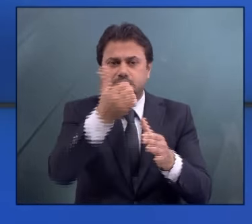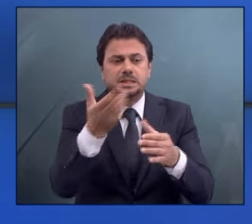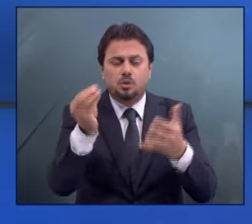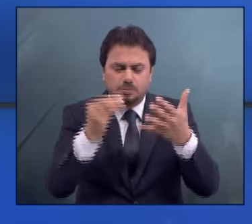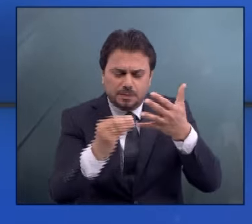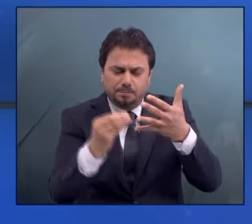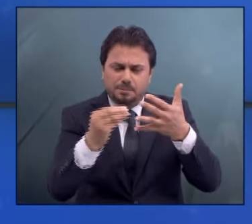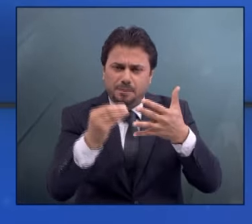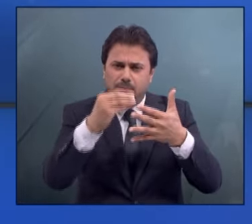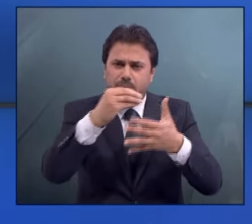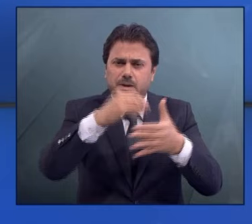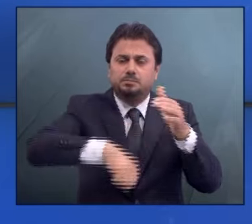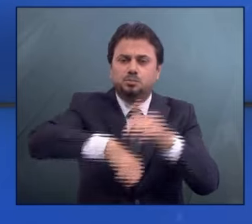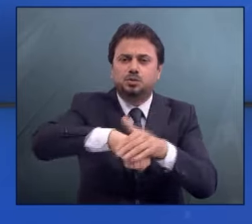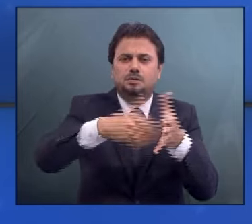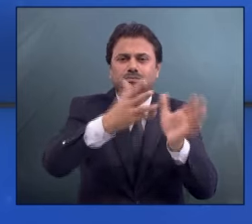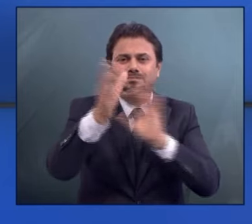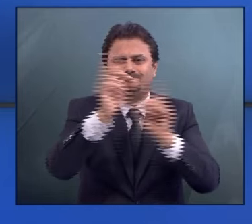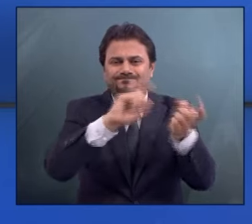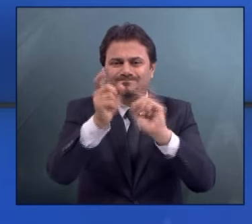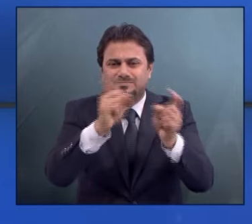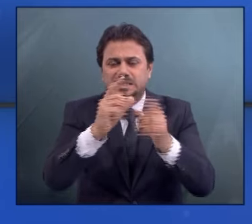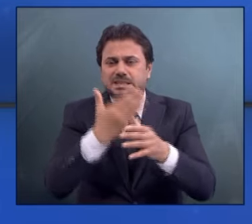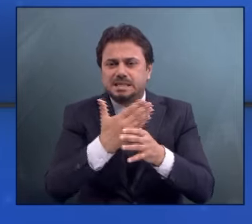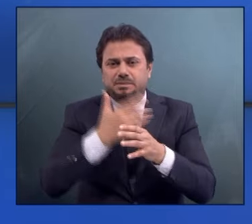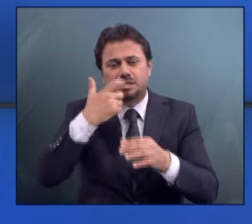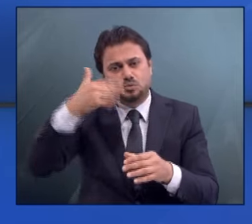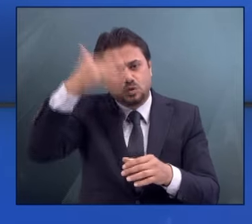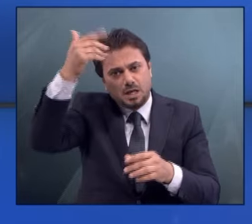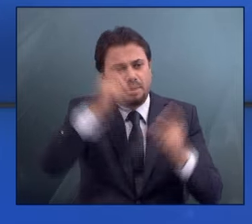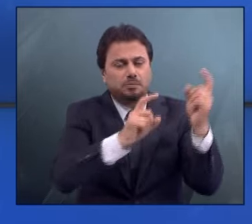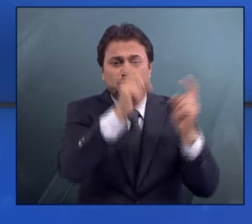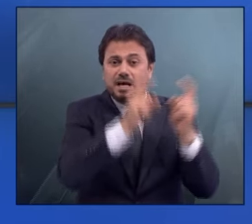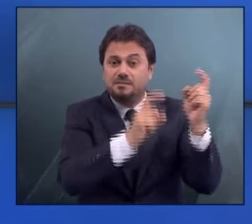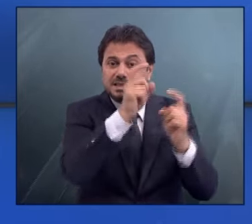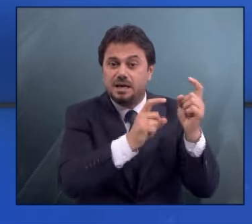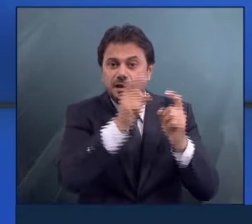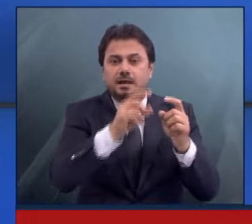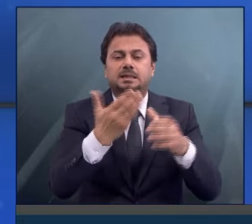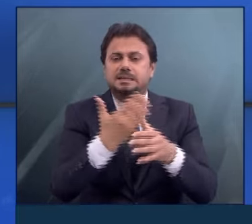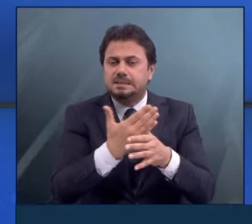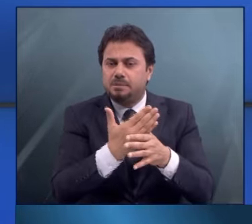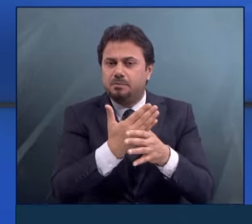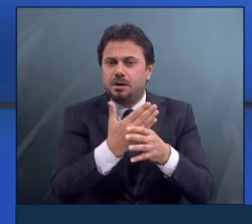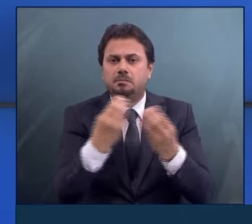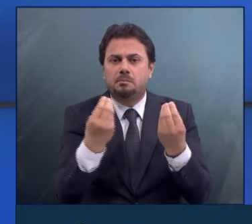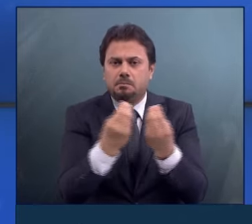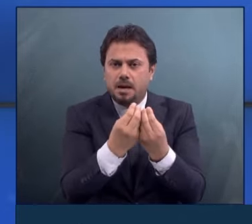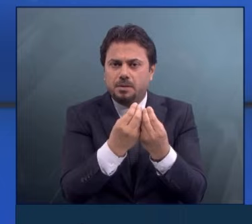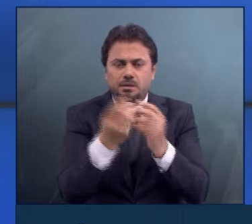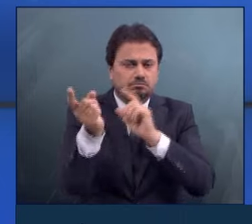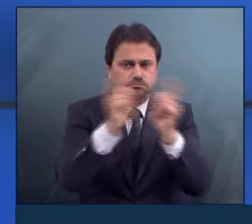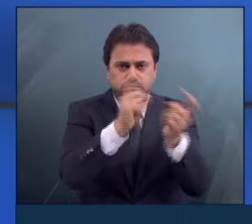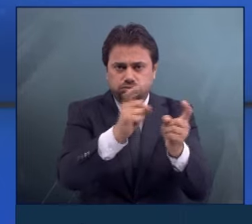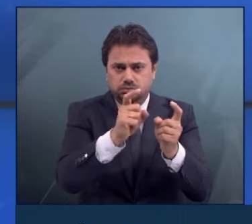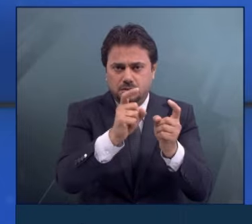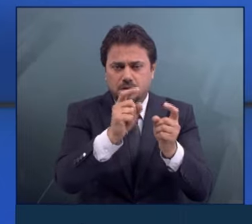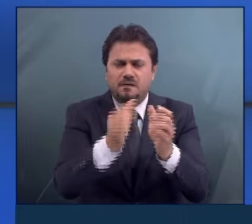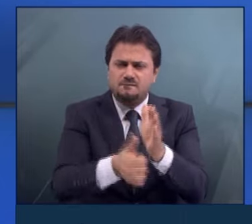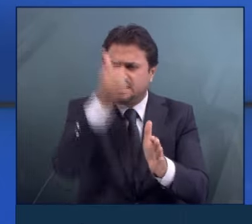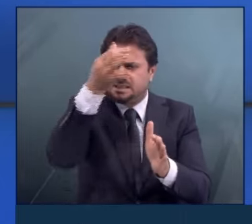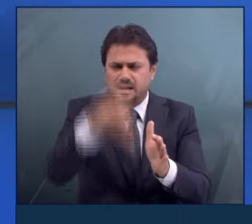وسعيه لتحقيق تطلعاتهم للمنافسة على الأدوار القادمة من البطولة وحصد